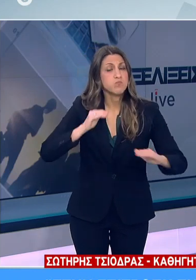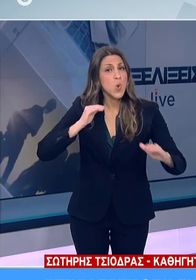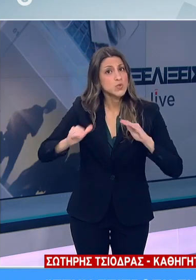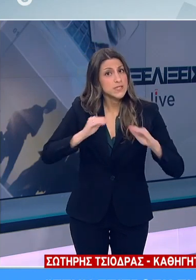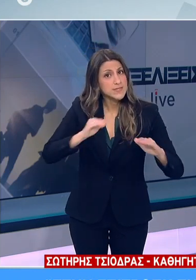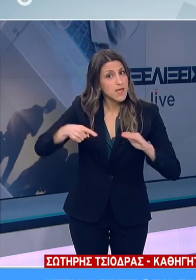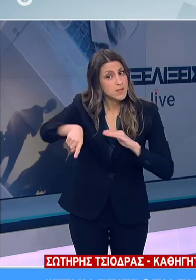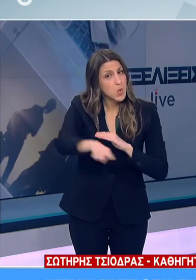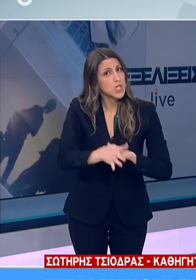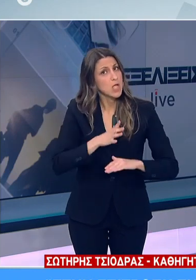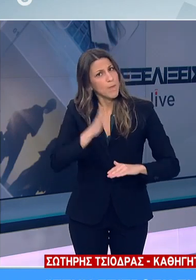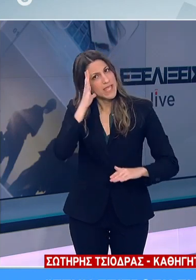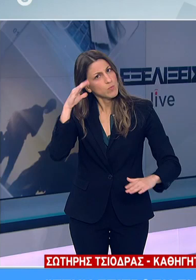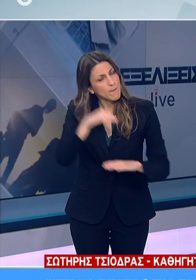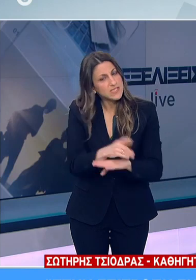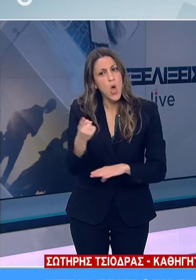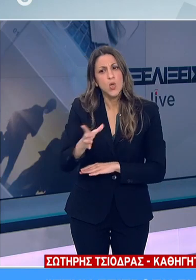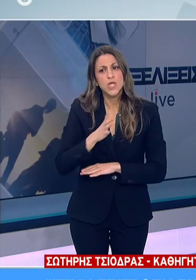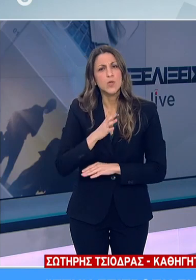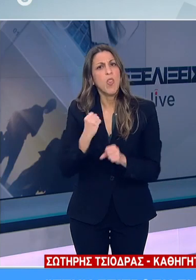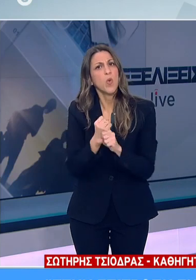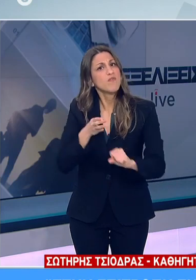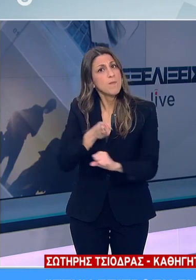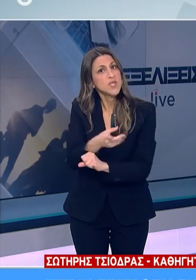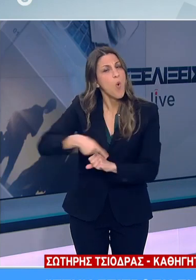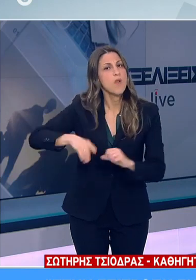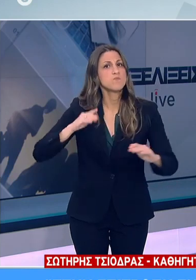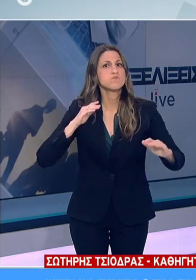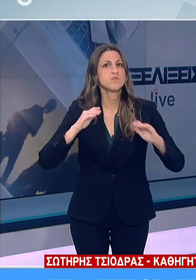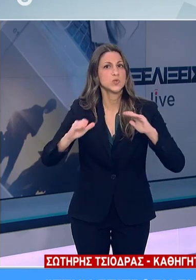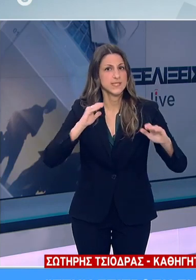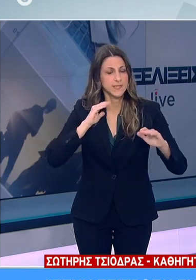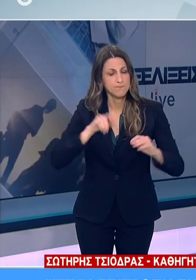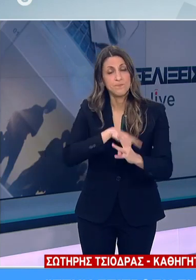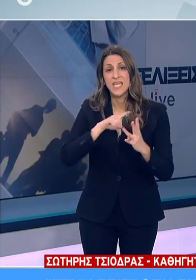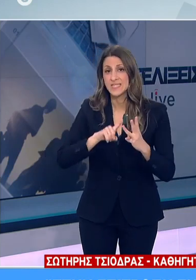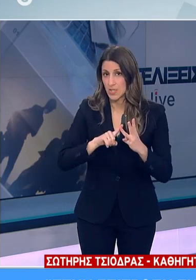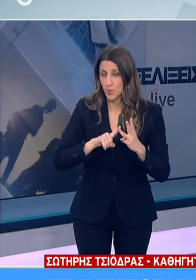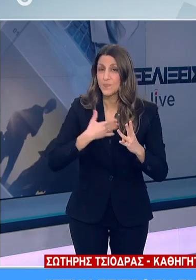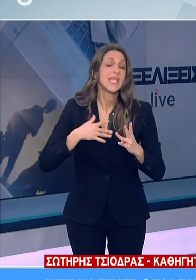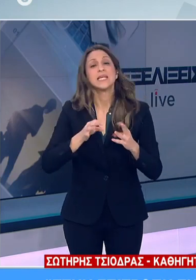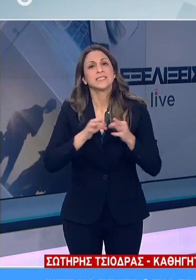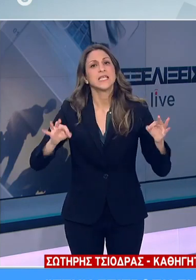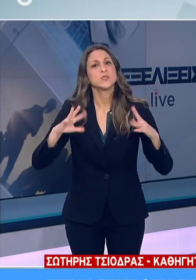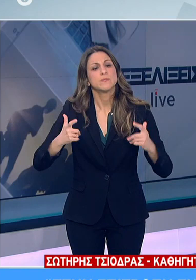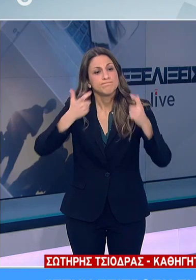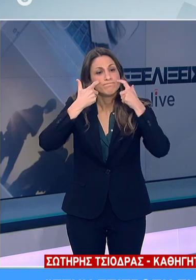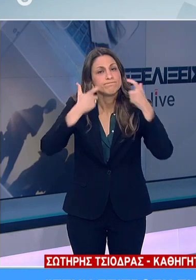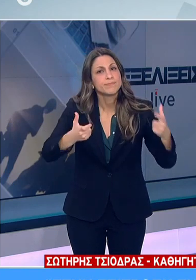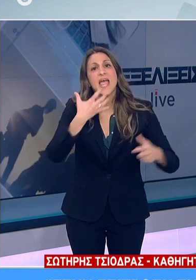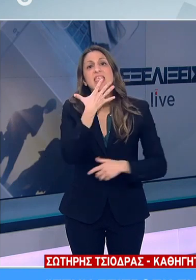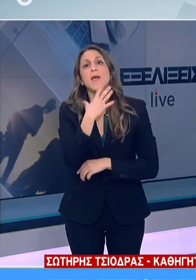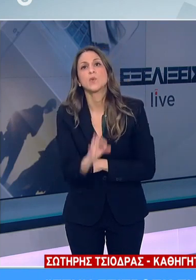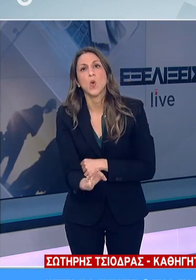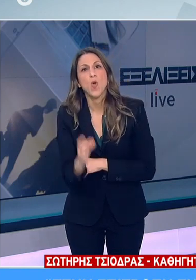υγείας, οι ευπαθείς και οι ευάλωτες ομάδες. Ένας τελευταίος λόγος για τον οποίο συνεχίζουμε αυτή την επιτήρηση είναι η παρακολούθηση